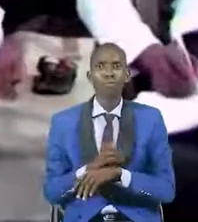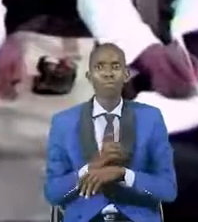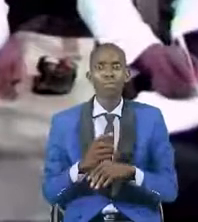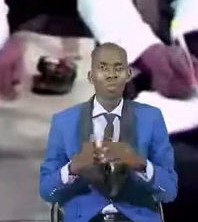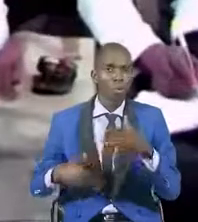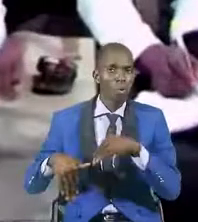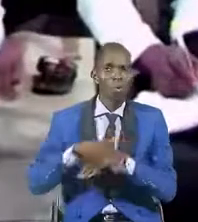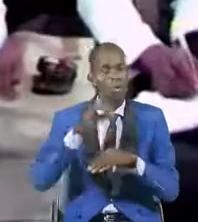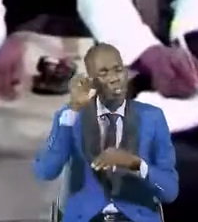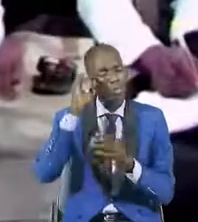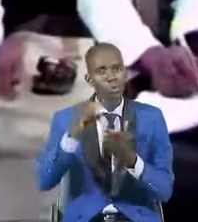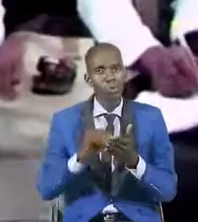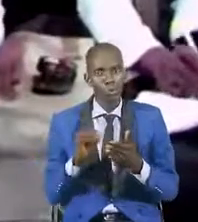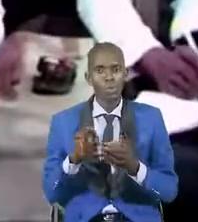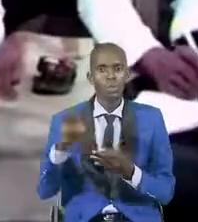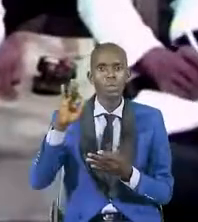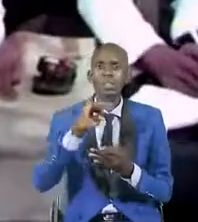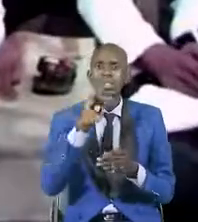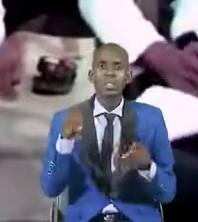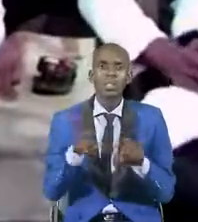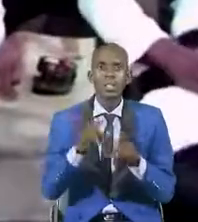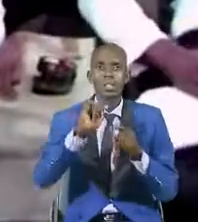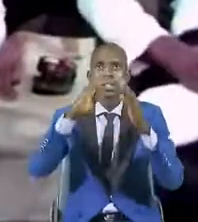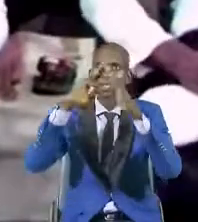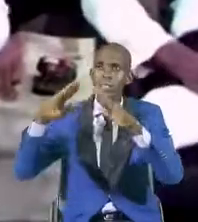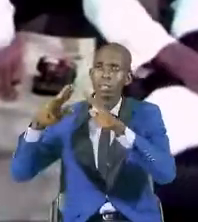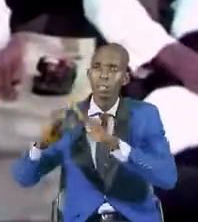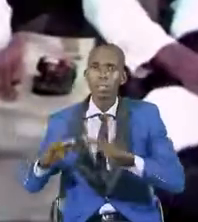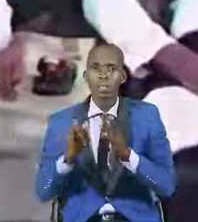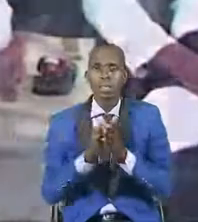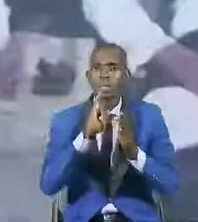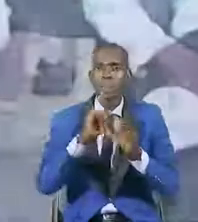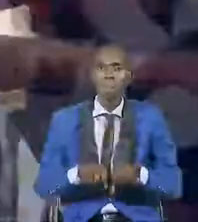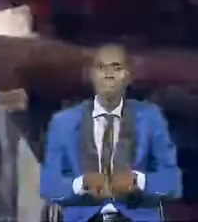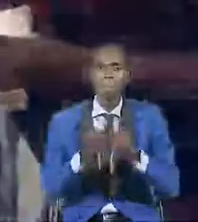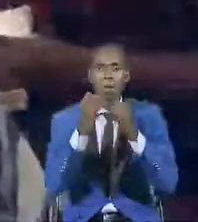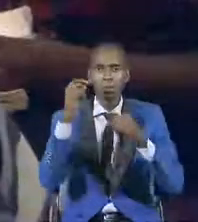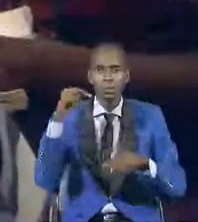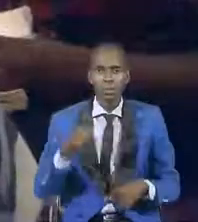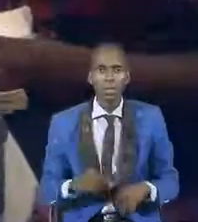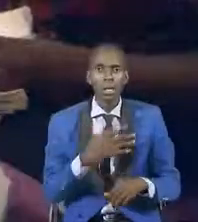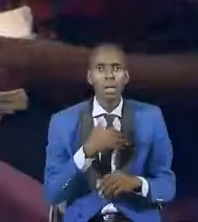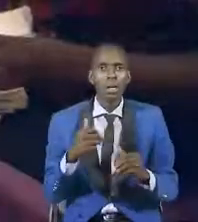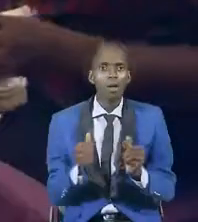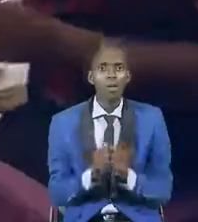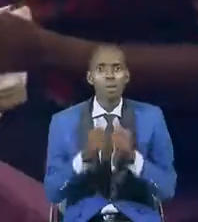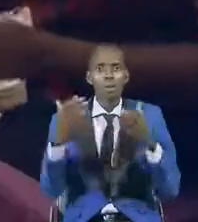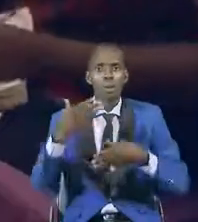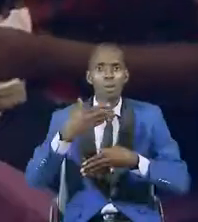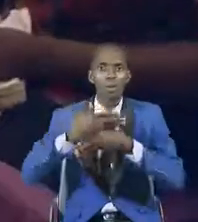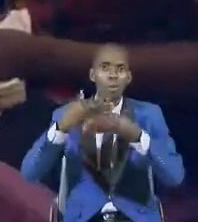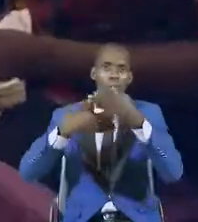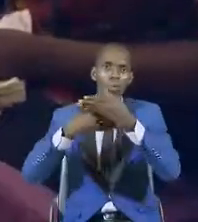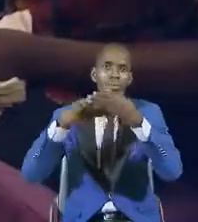l'homme qui n'est pas maître de lui-même. Ainsi est l'homme qui n'est pas maître de lui-même.